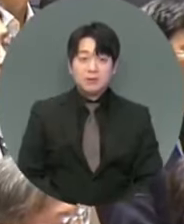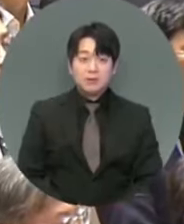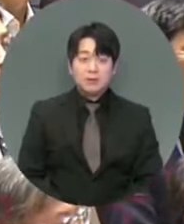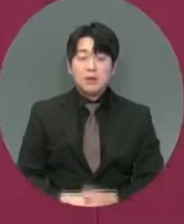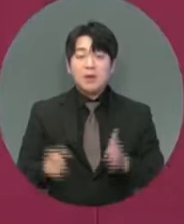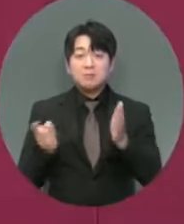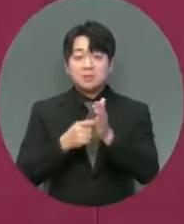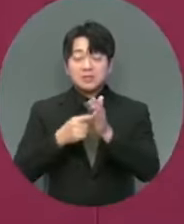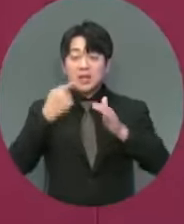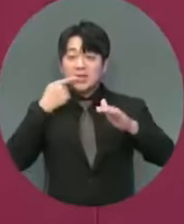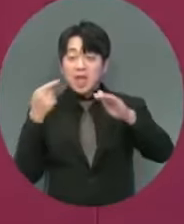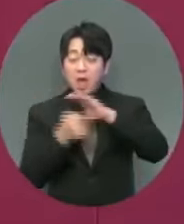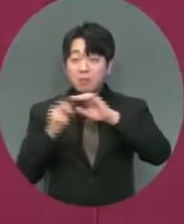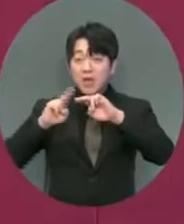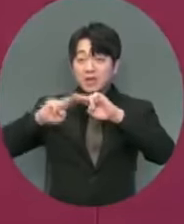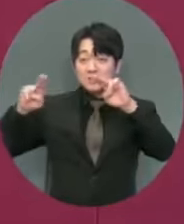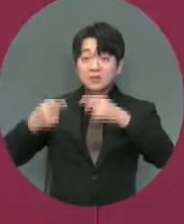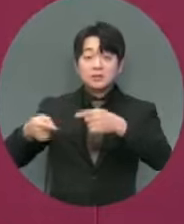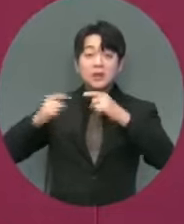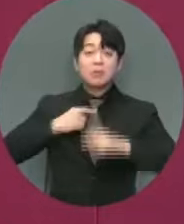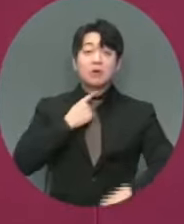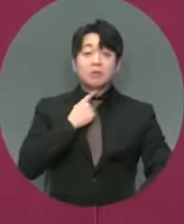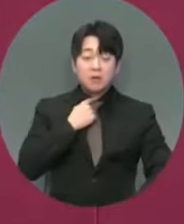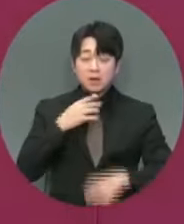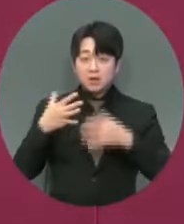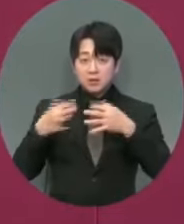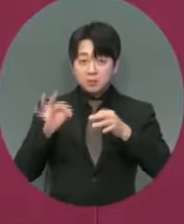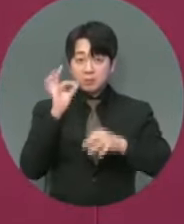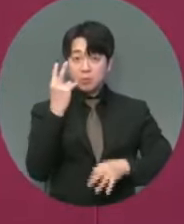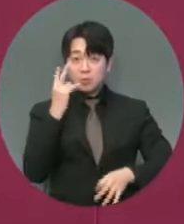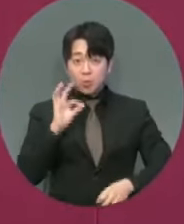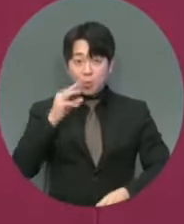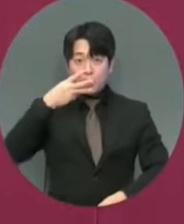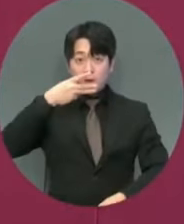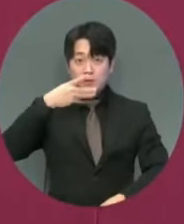비상계엄 해제 요구 결의안에 참석한 김용태 의원,